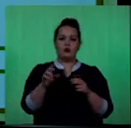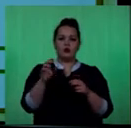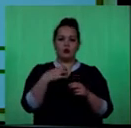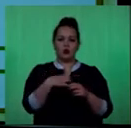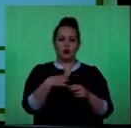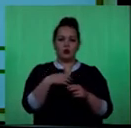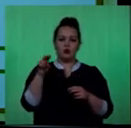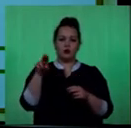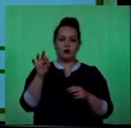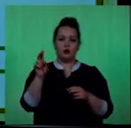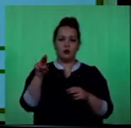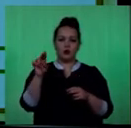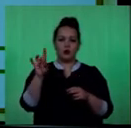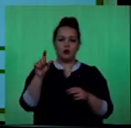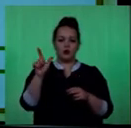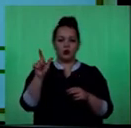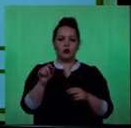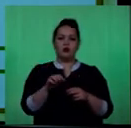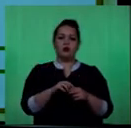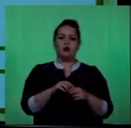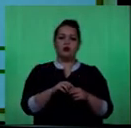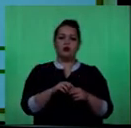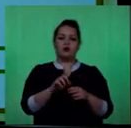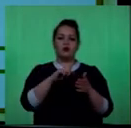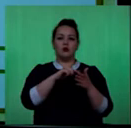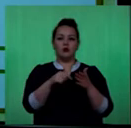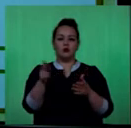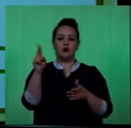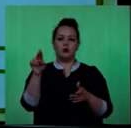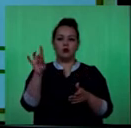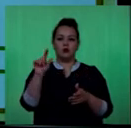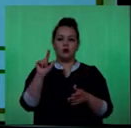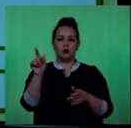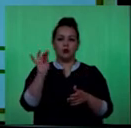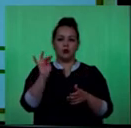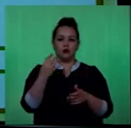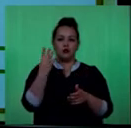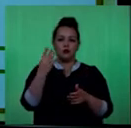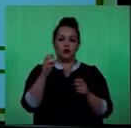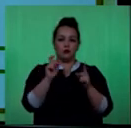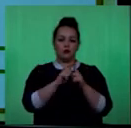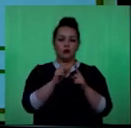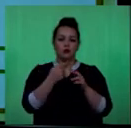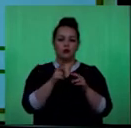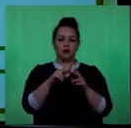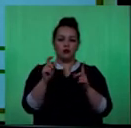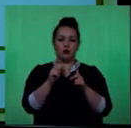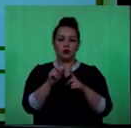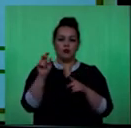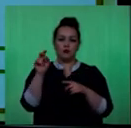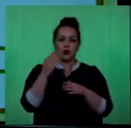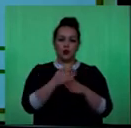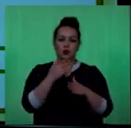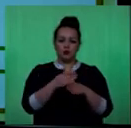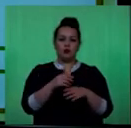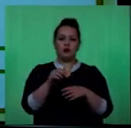приставка по и корень друг и наше четвертое слово это слово подсказка и